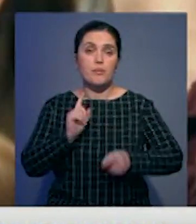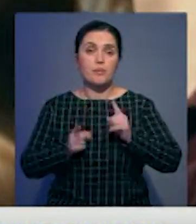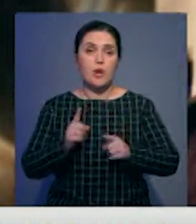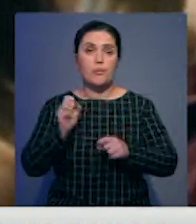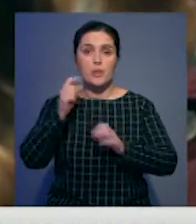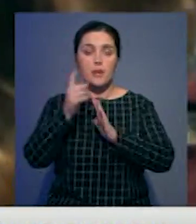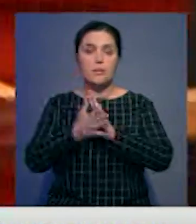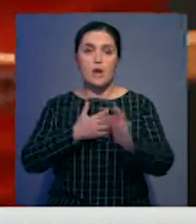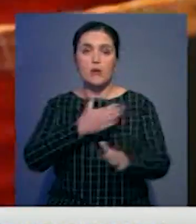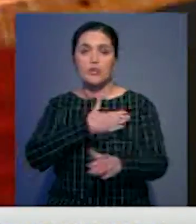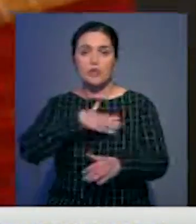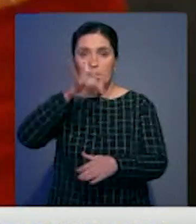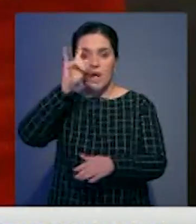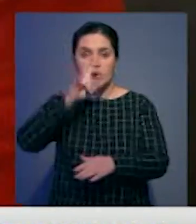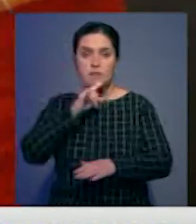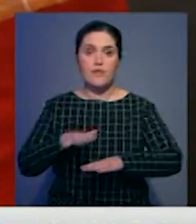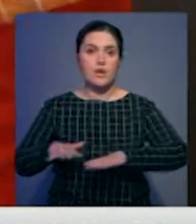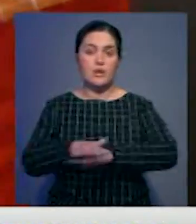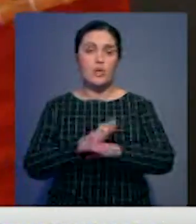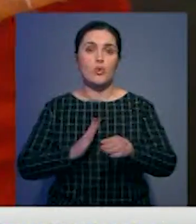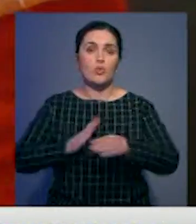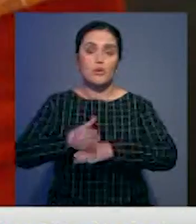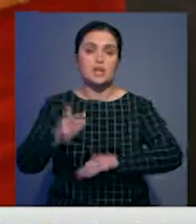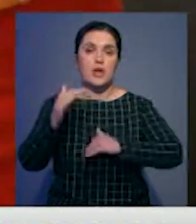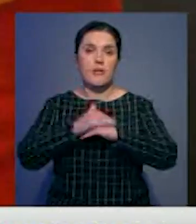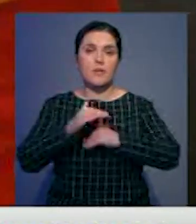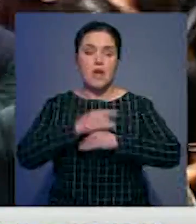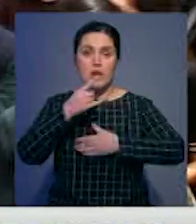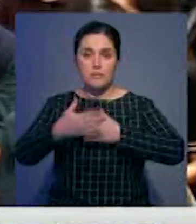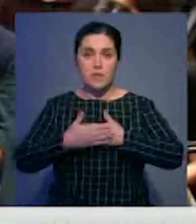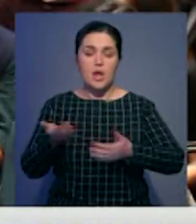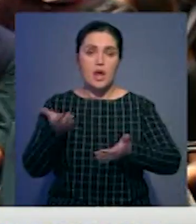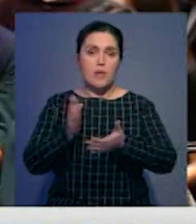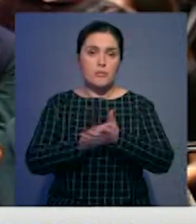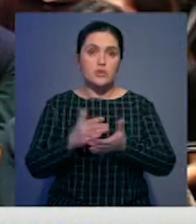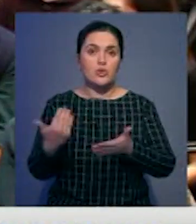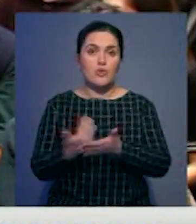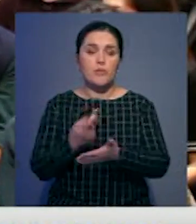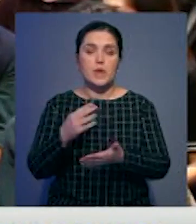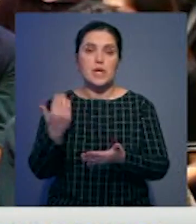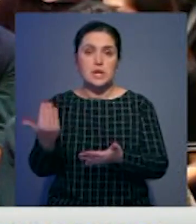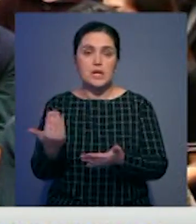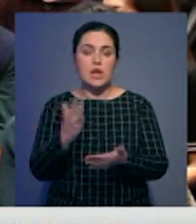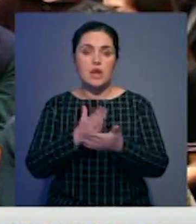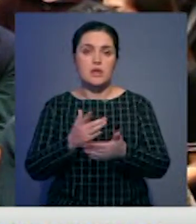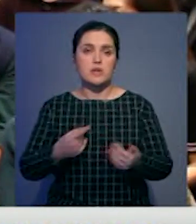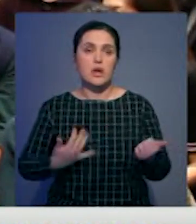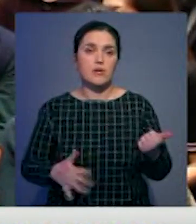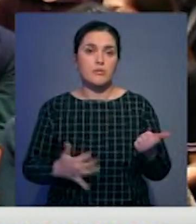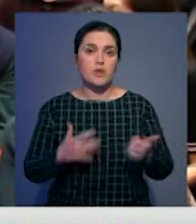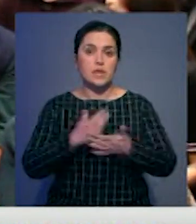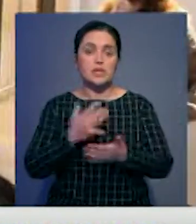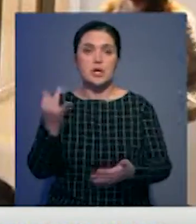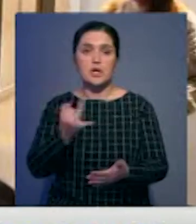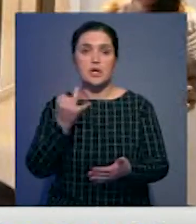можно понять душу казахского народа. Гости вечера ближе познакомились с новым для них двуструнным инструментом. Проявили интерес к новому клубу в